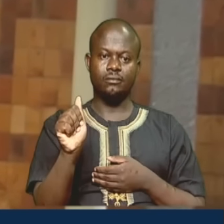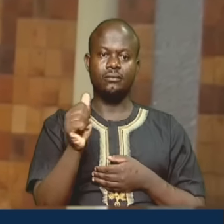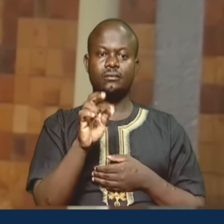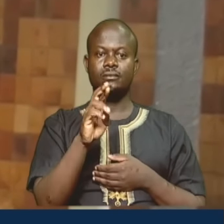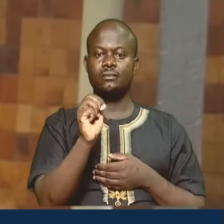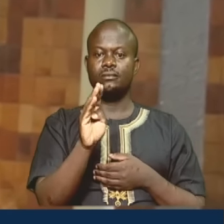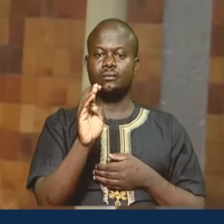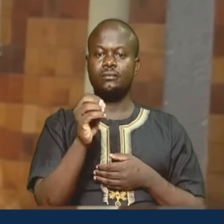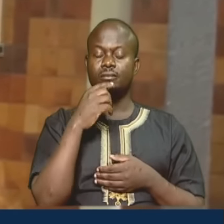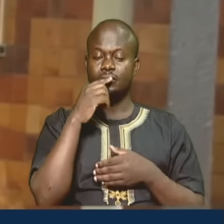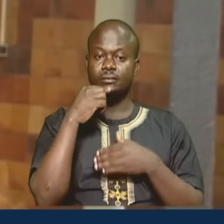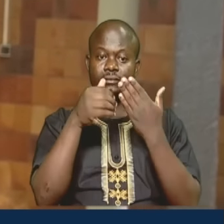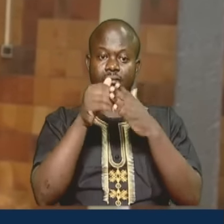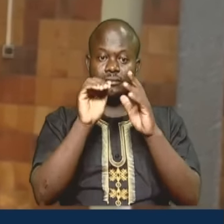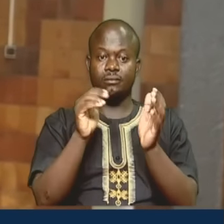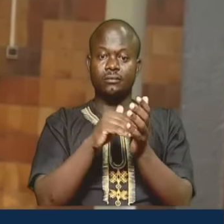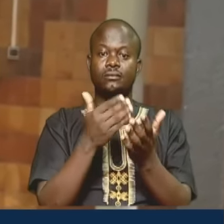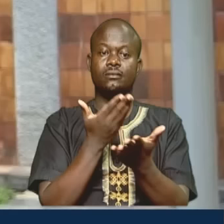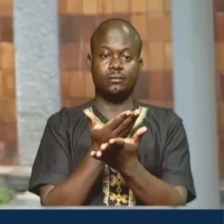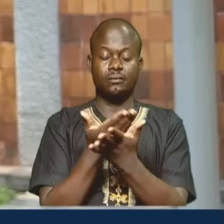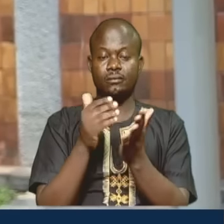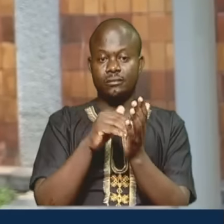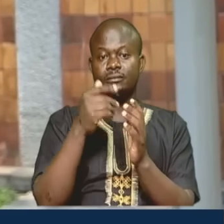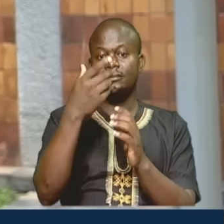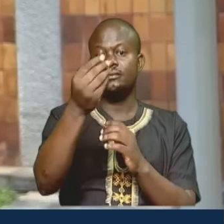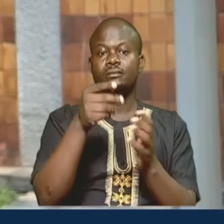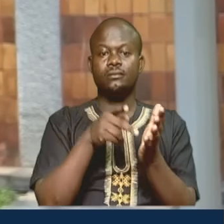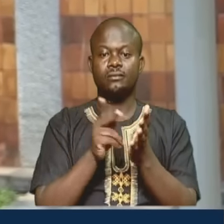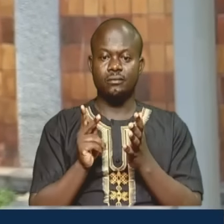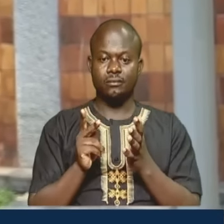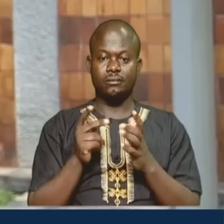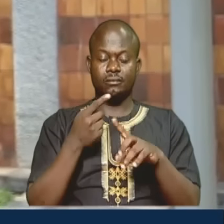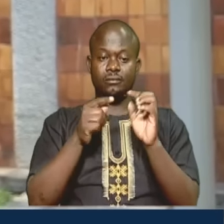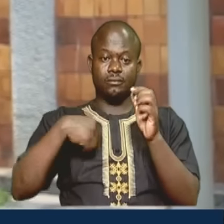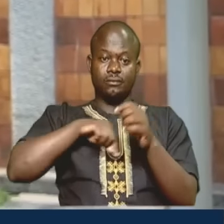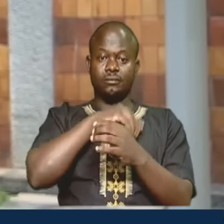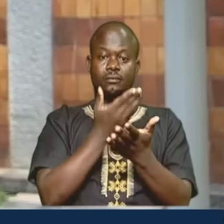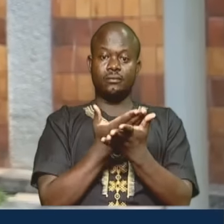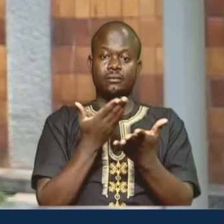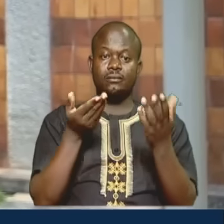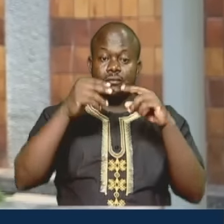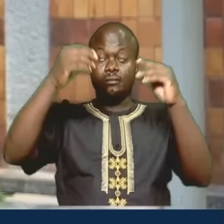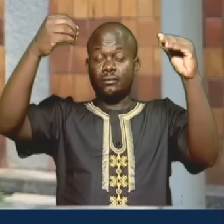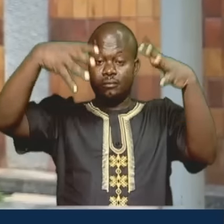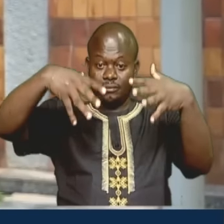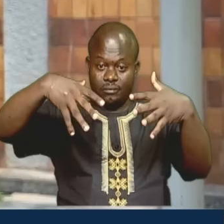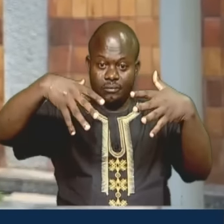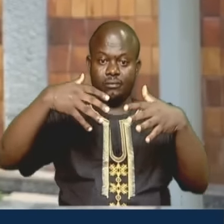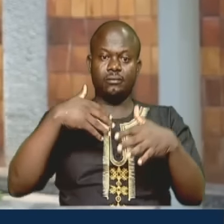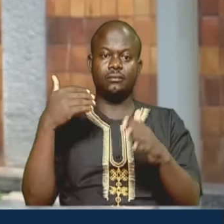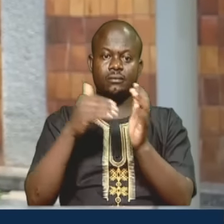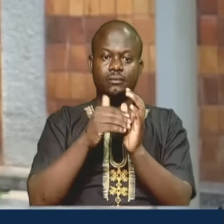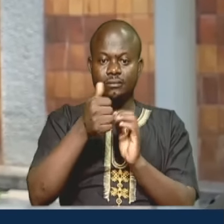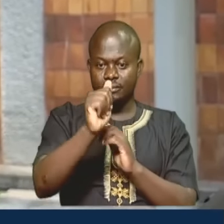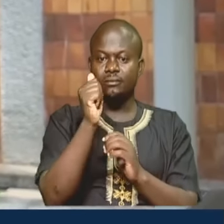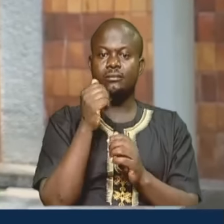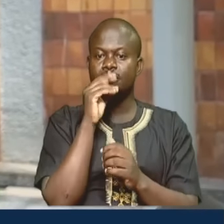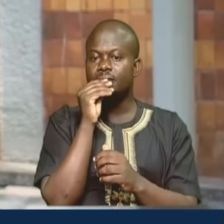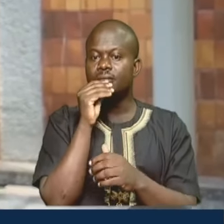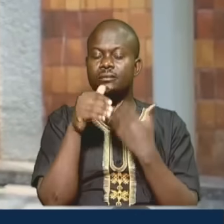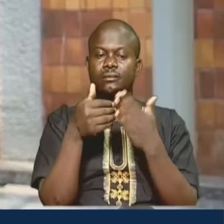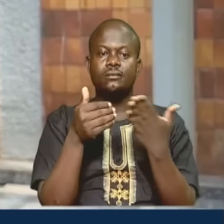ngo urasabwa kongera kandi kujya gusora. Ariko icyo twebwe dusaba ni uko habaho clarification, ni nacyo tuvuga ahangaha,